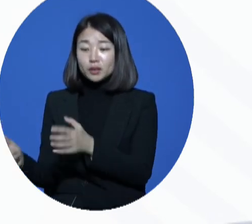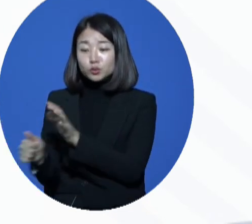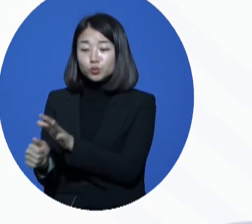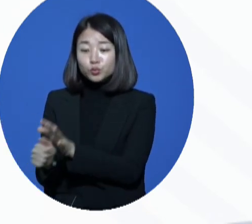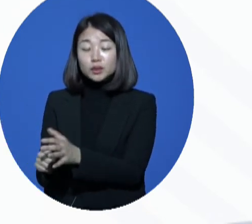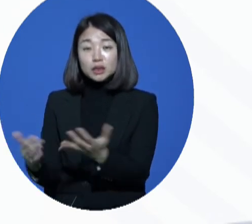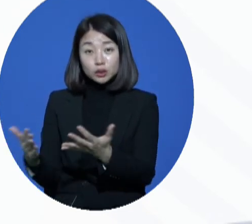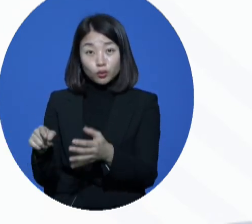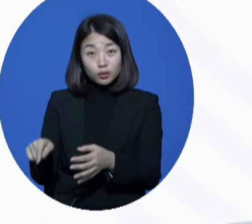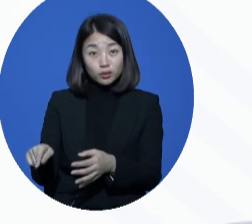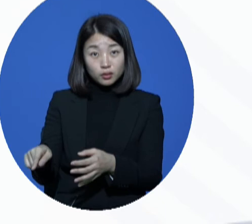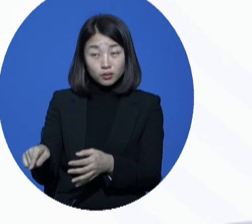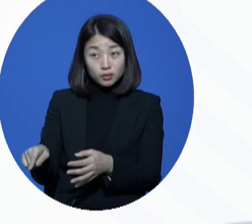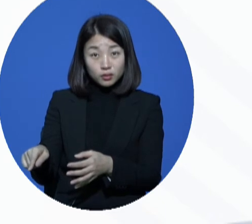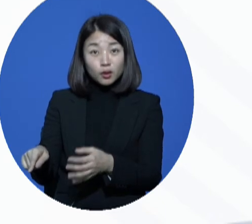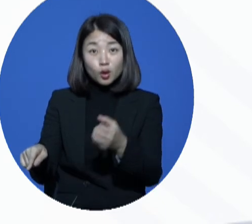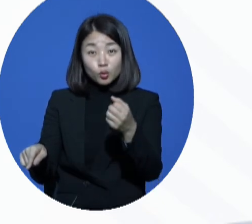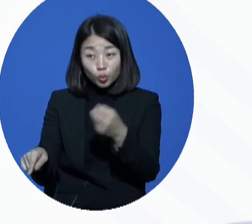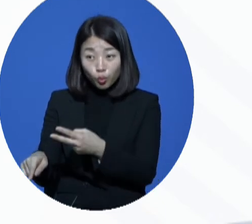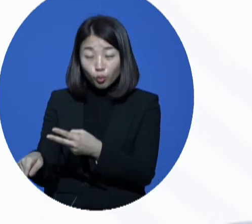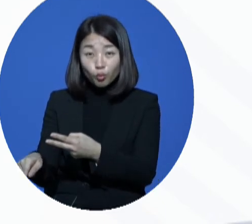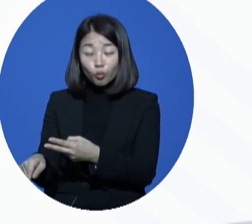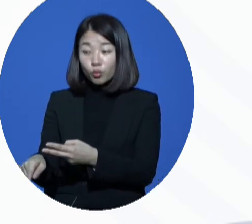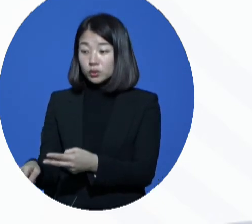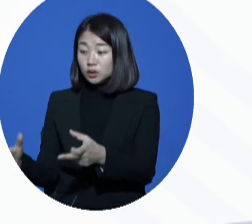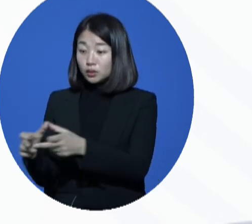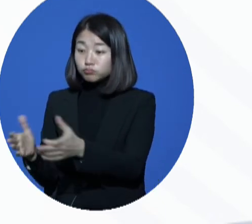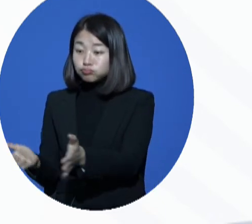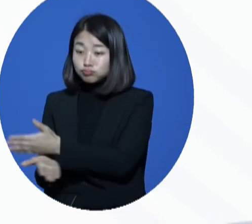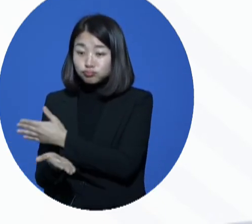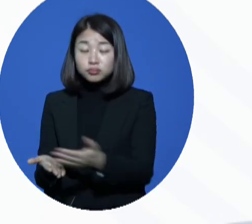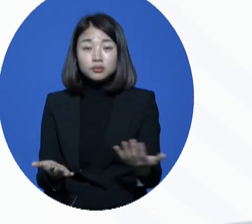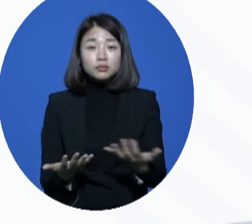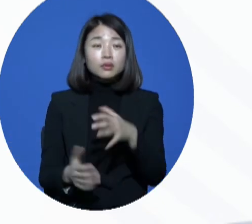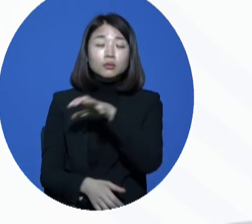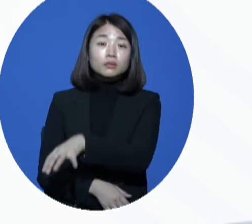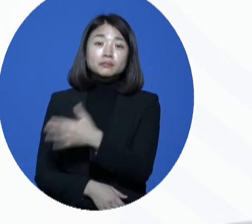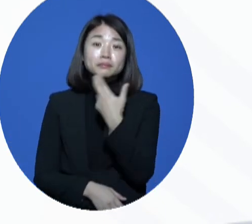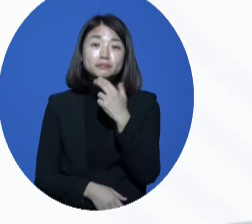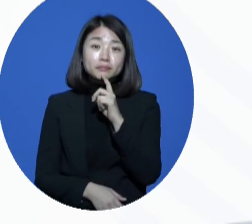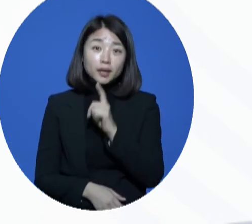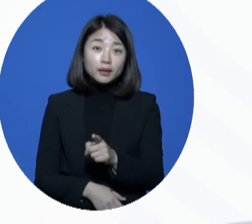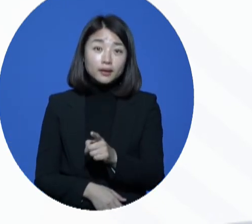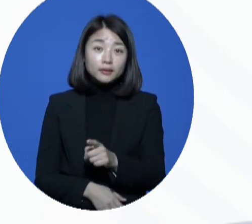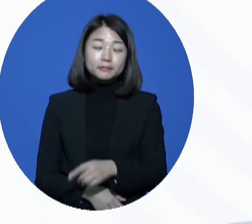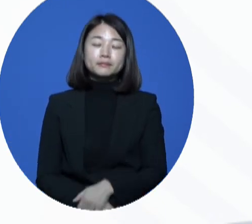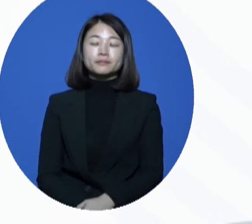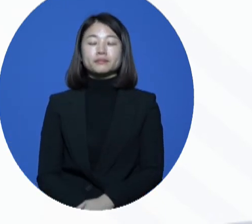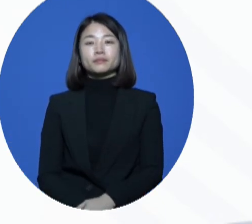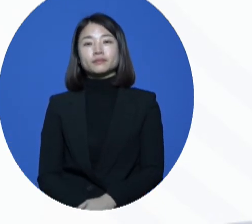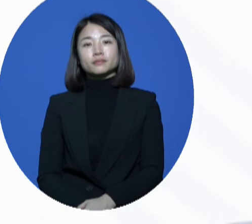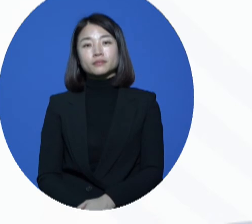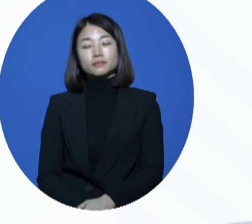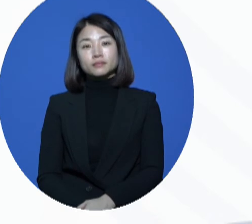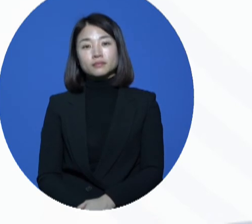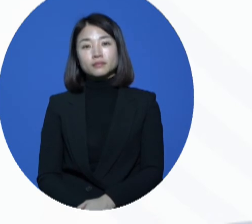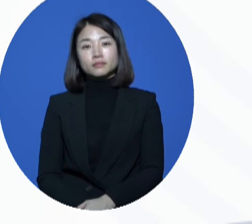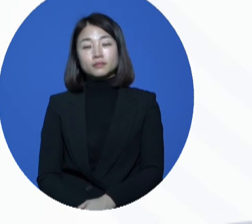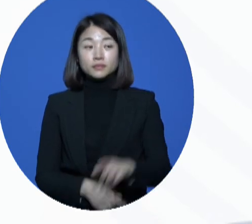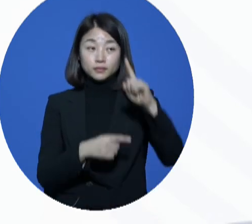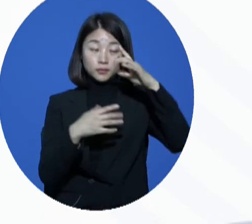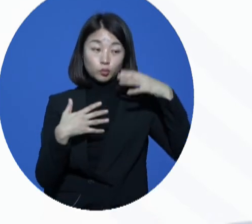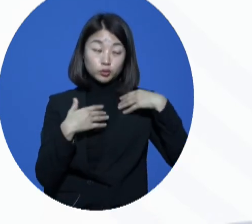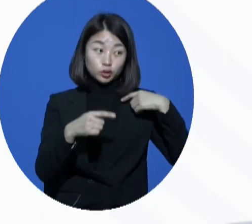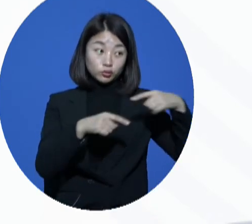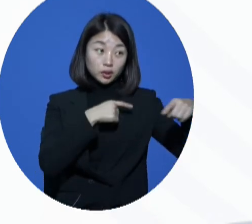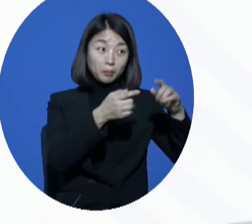물론 그분들의 노동권도 고려가 되어야 하는데요. 시설은 장애인을 위한 정부 정책에 따라 만들어진 거기 때문에 정부